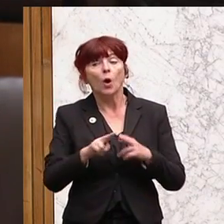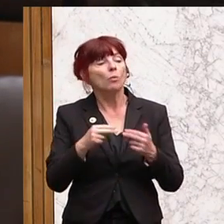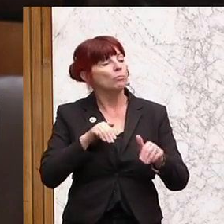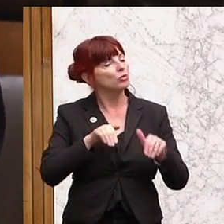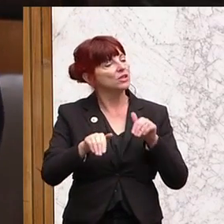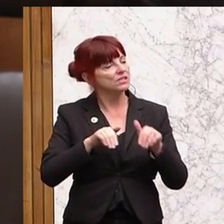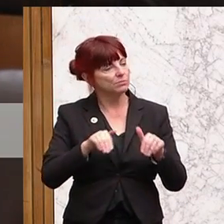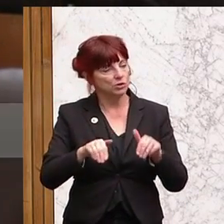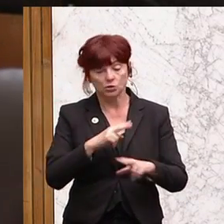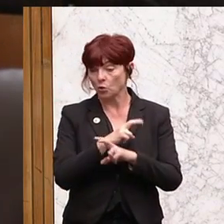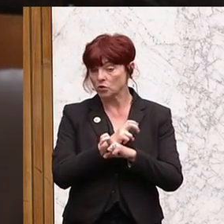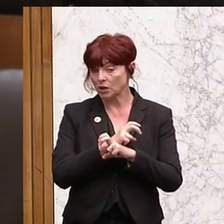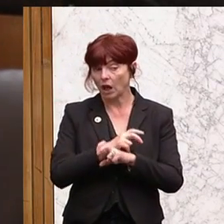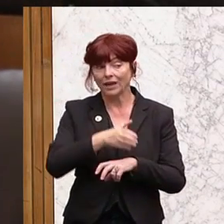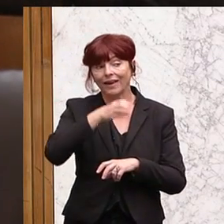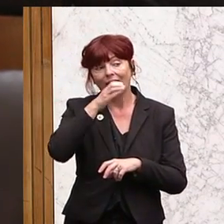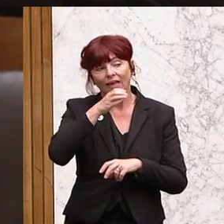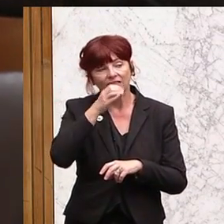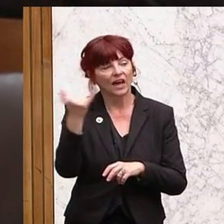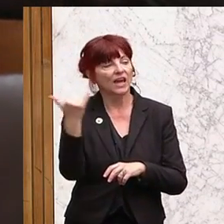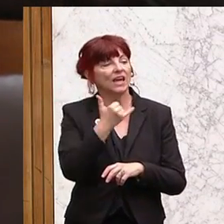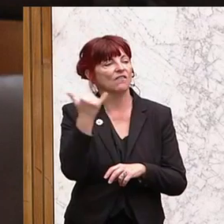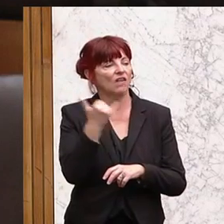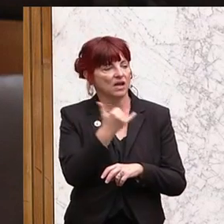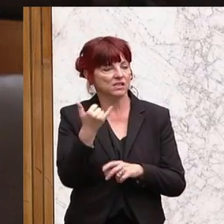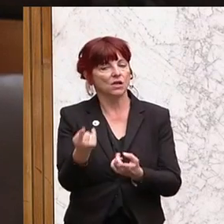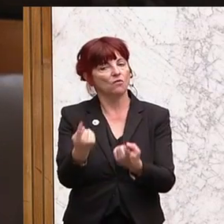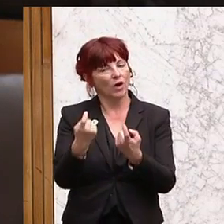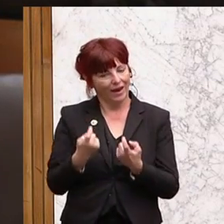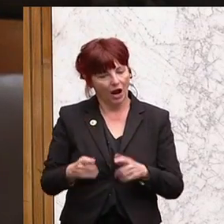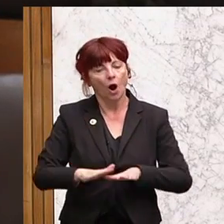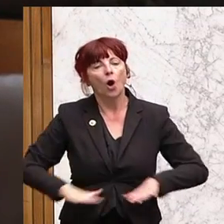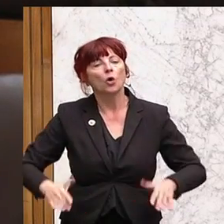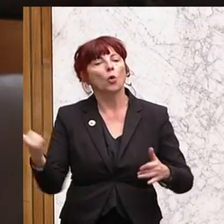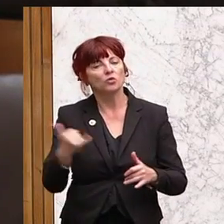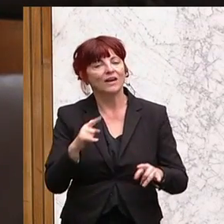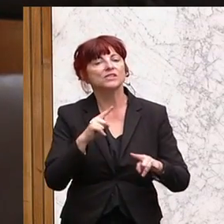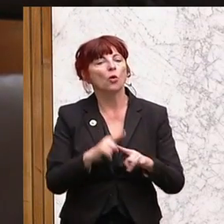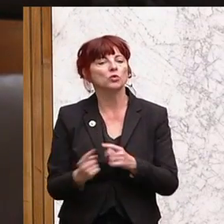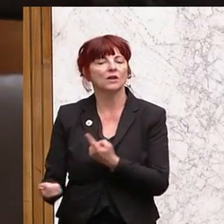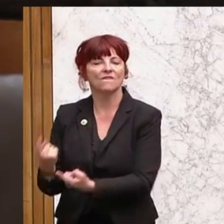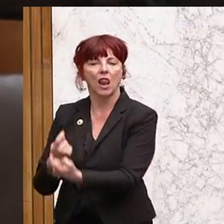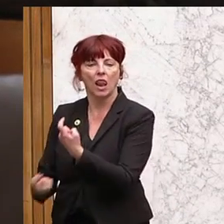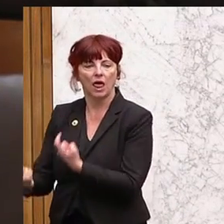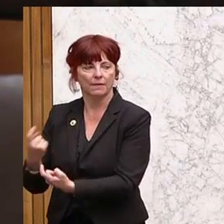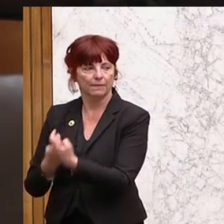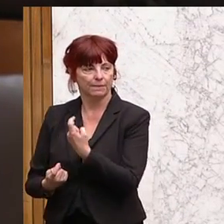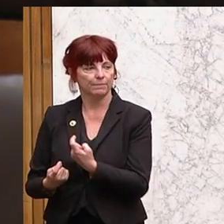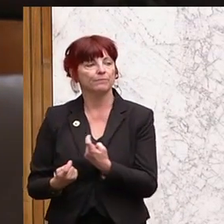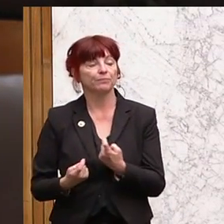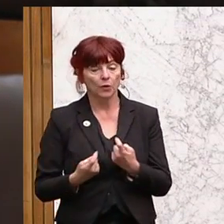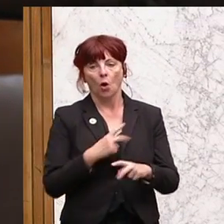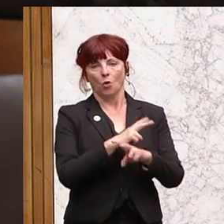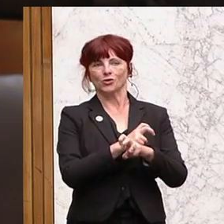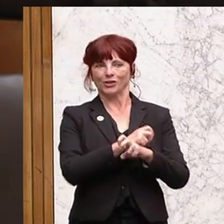bezieht se Trinkwasser zu 100% aus Quell und aus Grundwässern also Trinkwasser Österreich ist also attag das ist